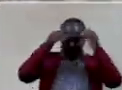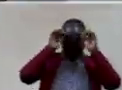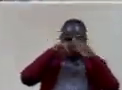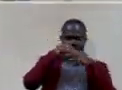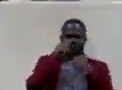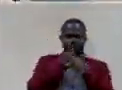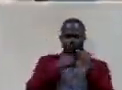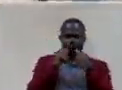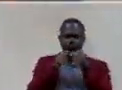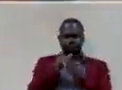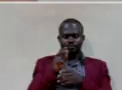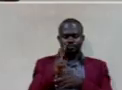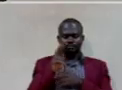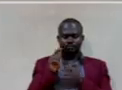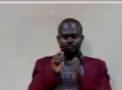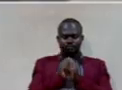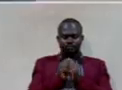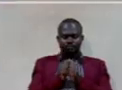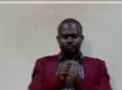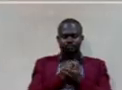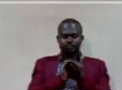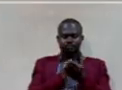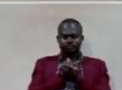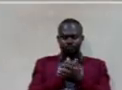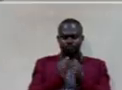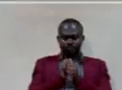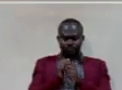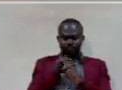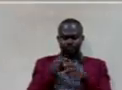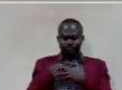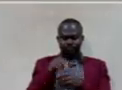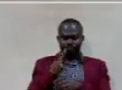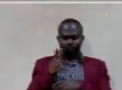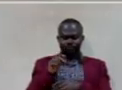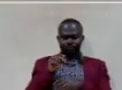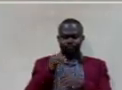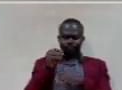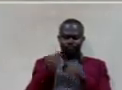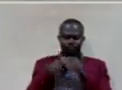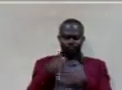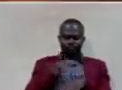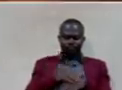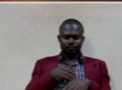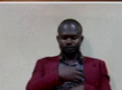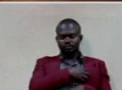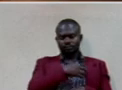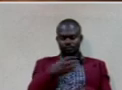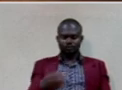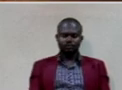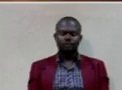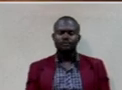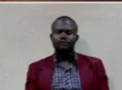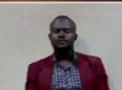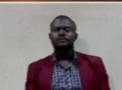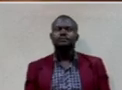imirimo inyuranye muri VUP. Aya matungo arafatanya n'ikiva muri VUP maze byombi bihamagare ubukungu.